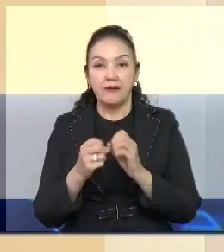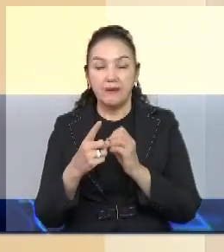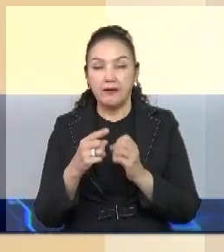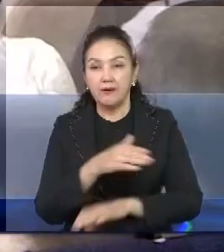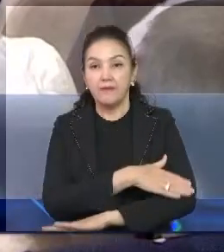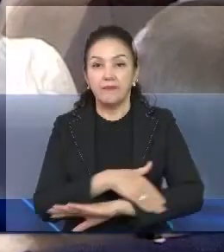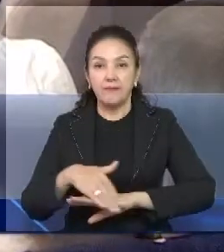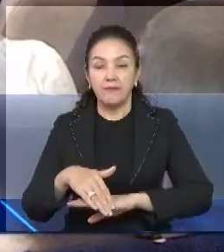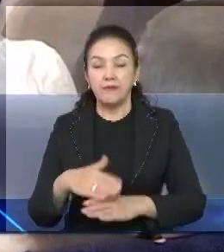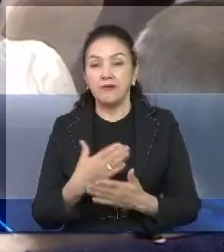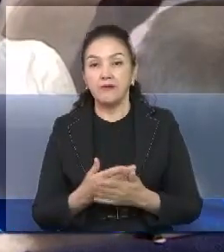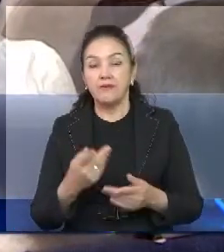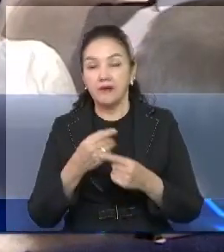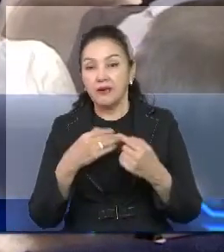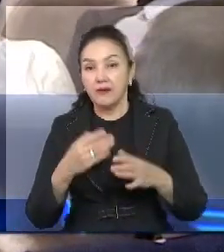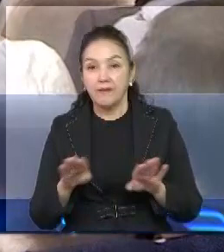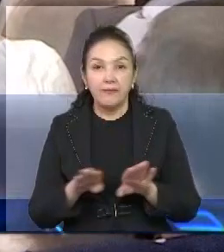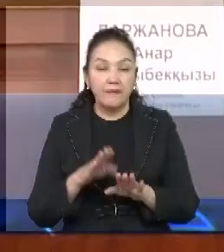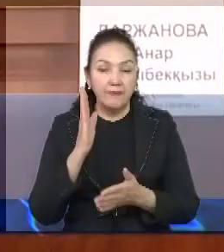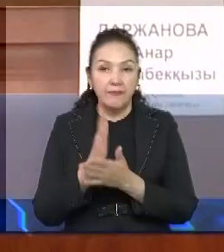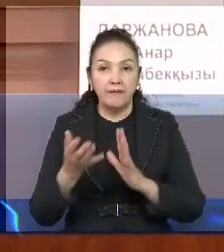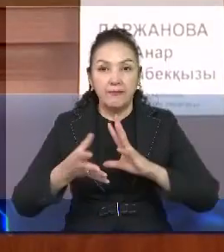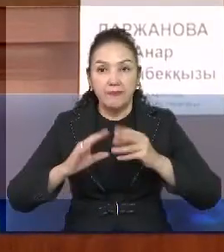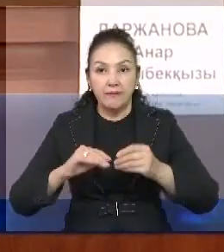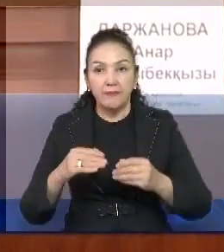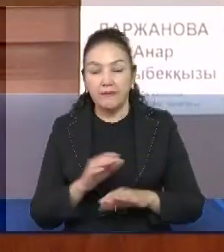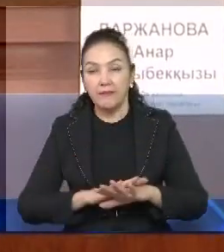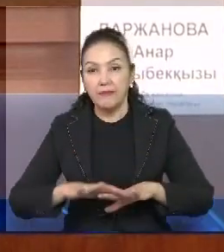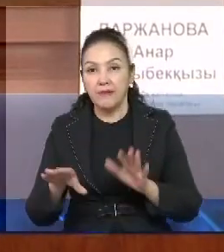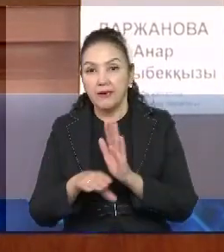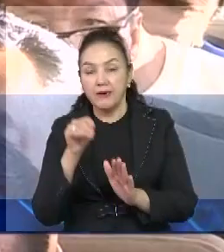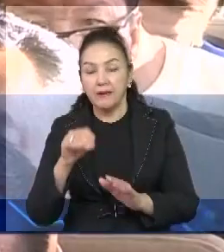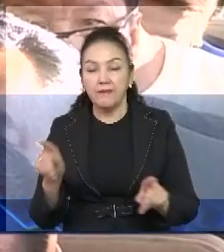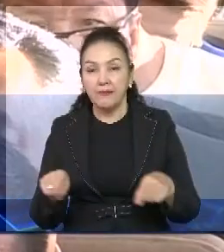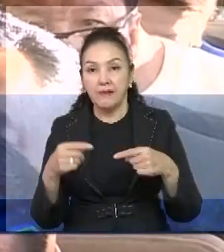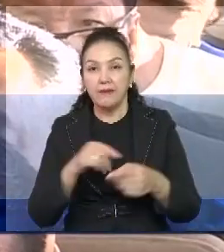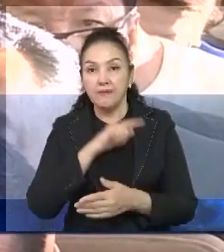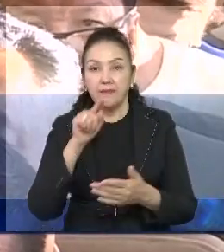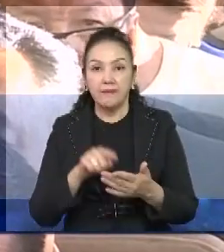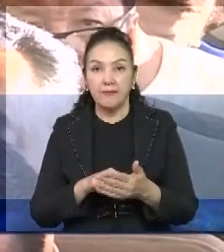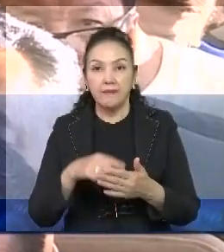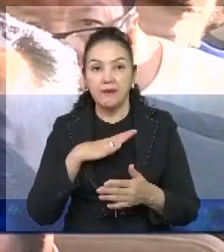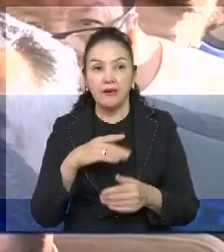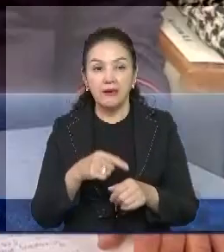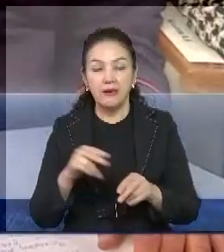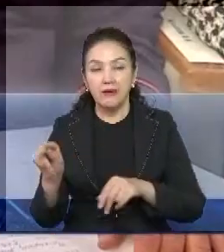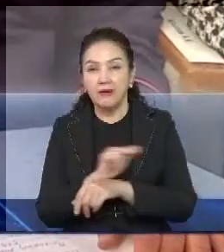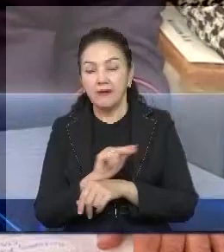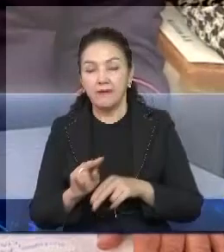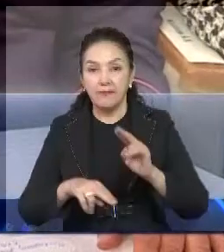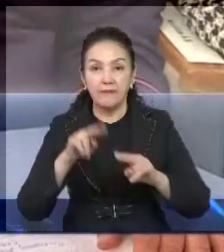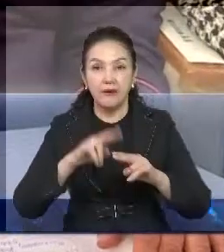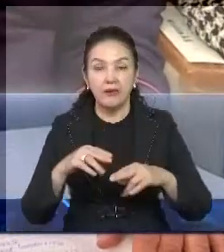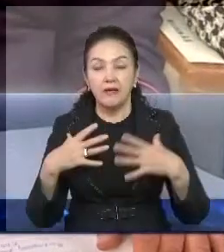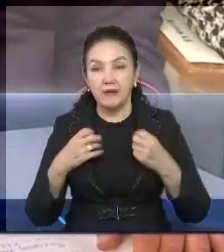улиц Фармация вещания позволял присутствующим общественникам народным избранником поднимать актуальные вопросы которые касались ремонта и строительство